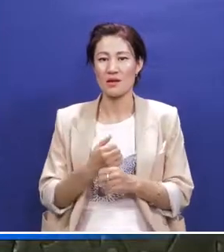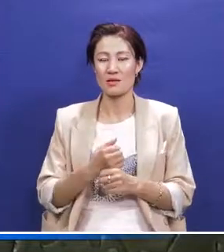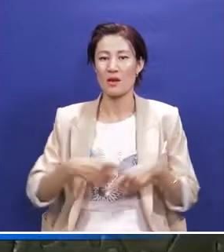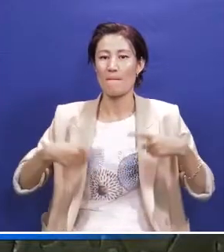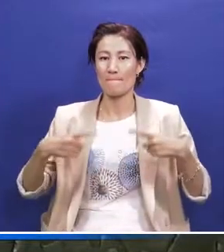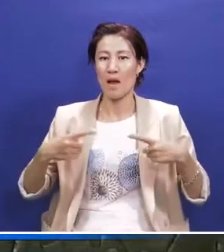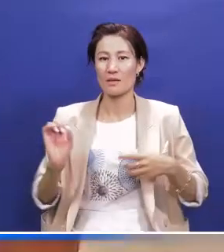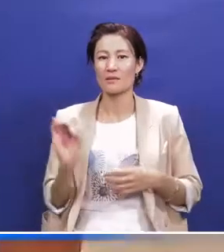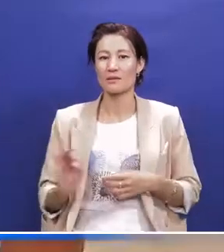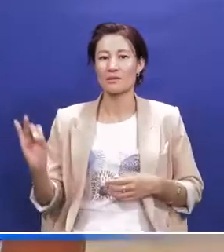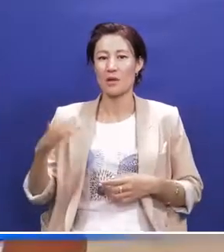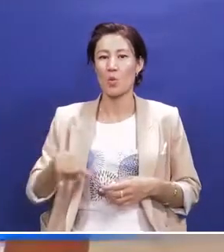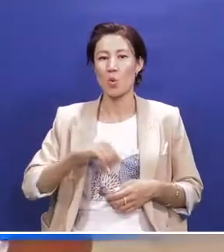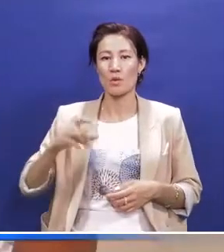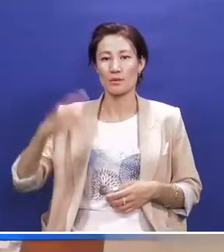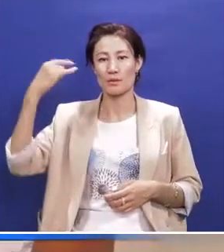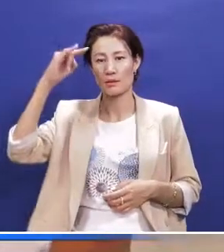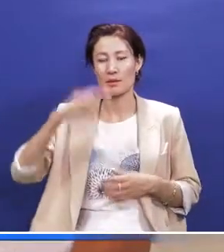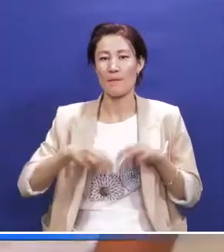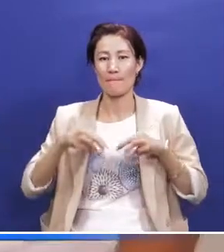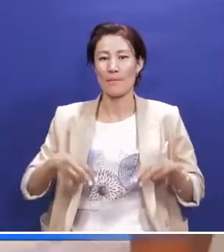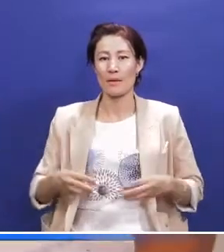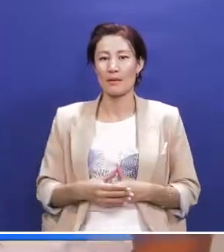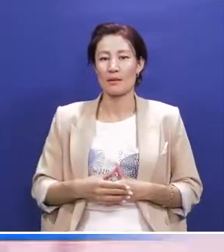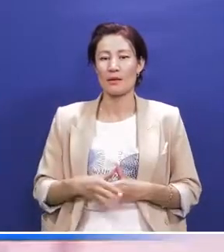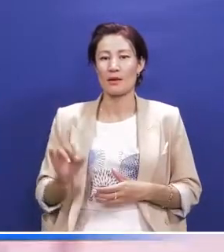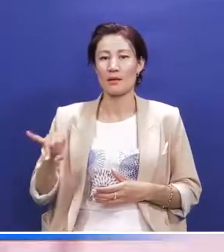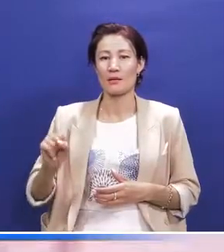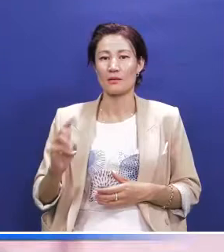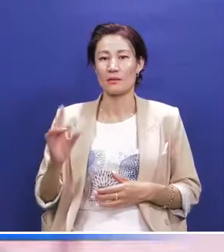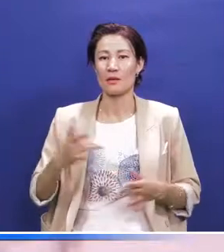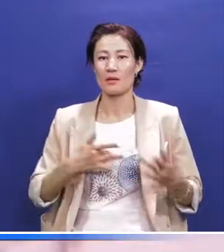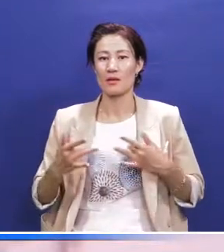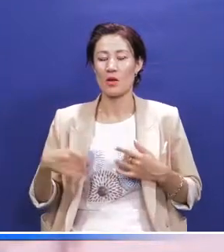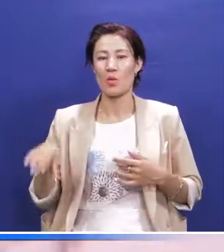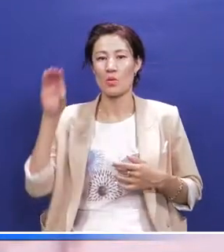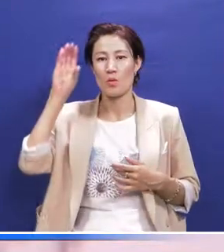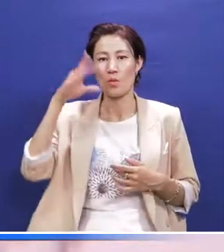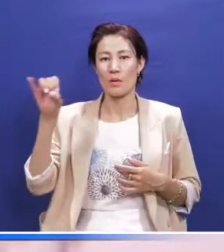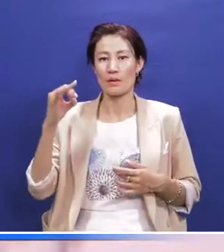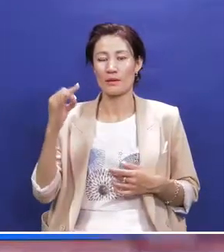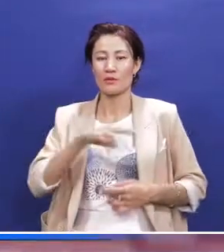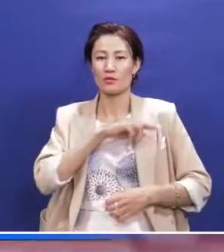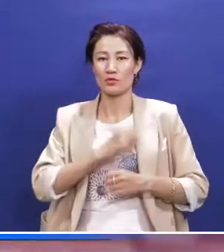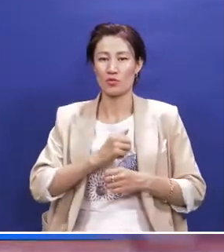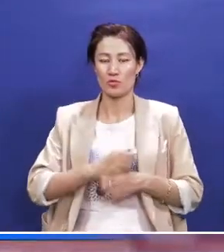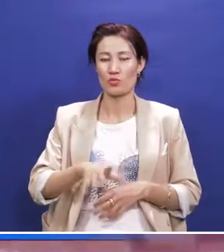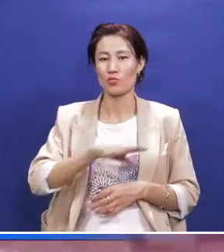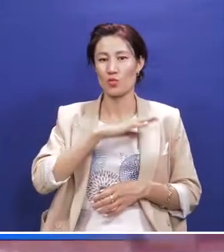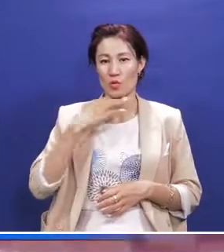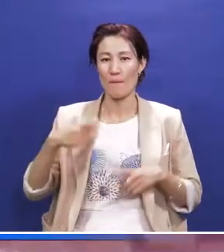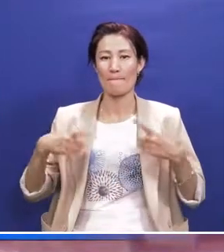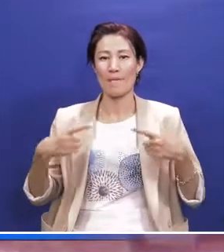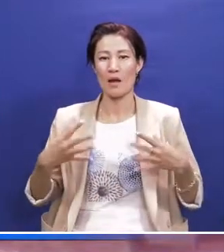өзге елден тарихи отанына оралуына мемлекет және қоғам қайраткері, ғалым-этнограф Өзбекәлі Жәнібековтің сіңірген еңбегі